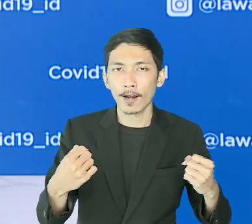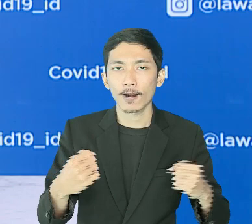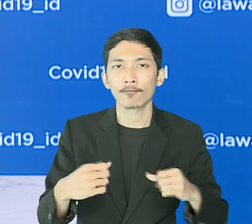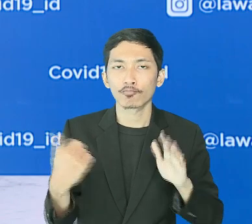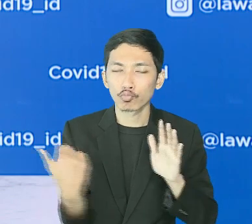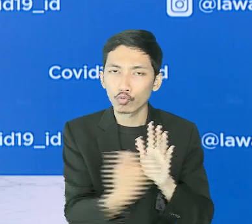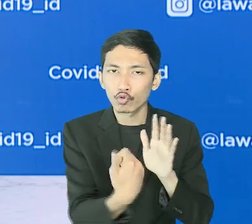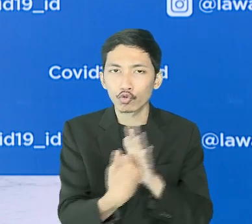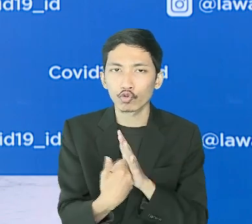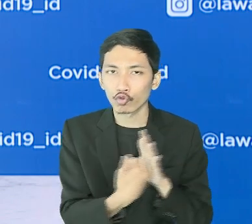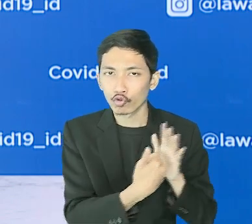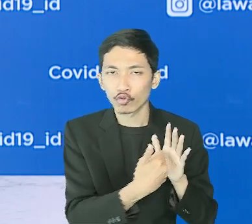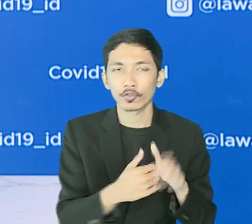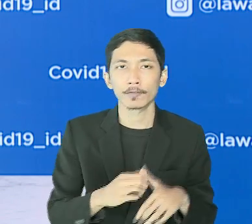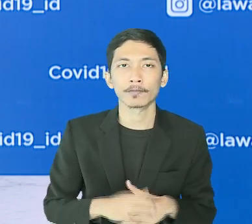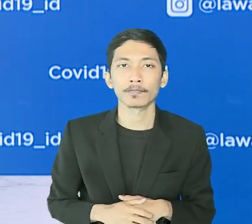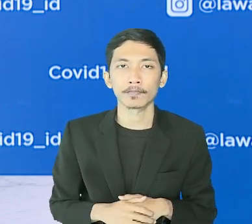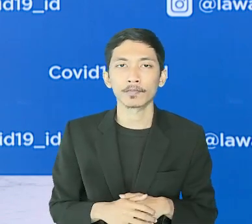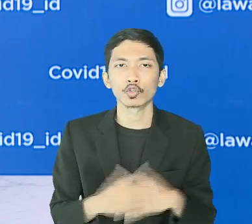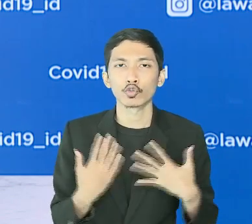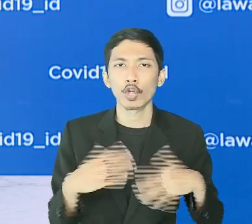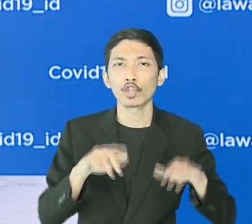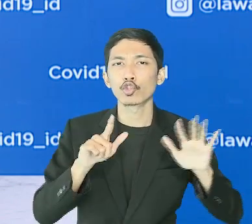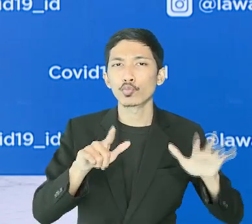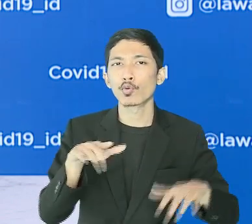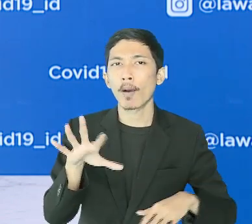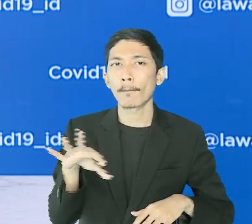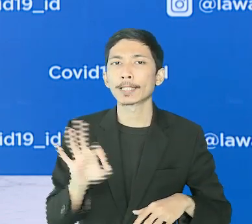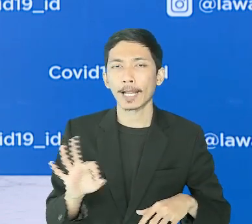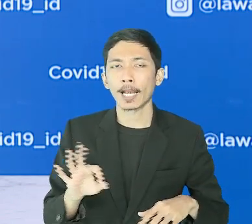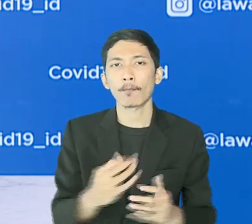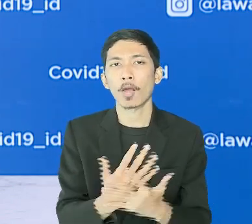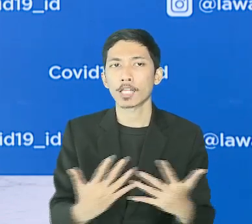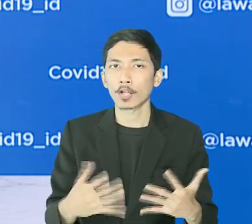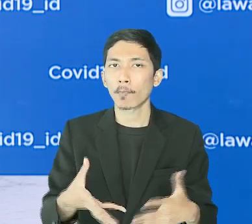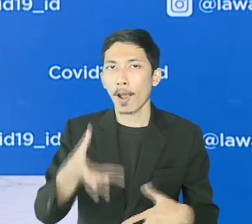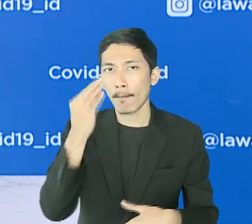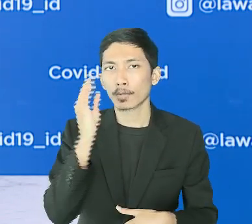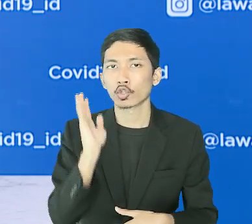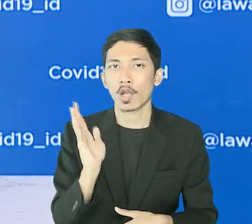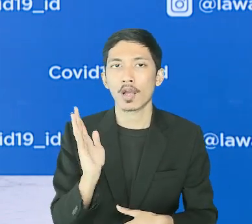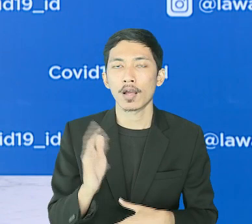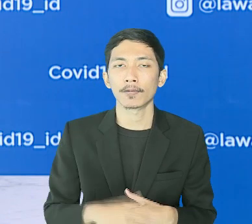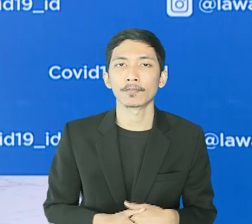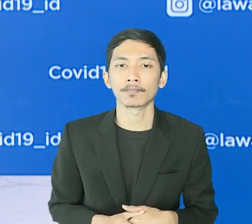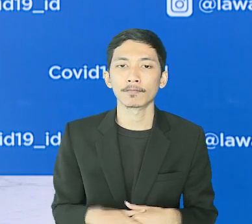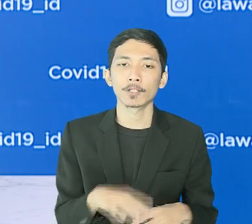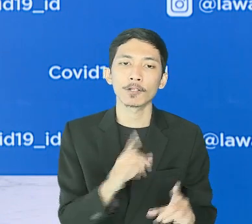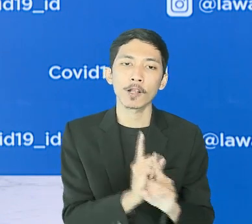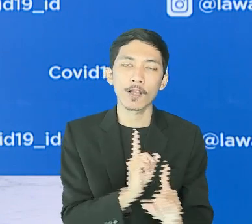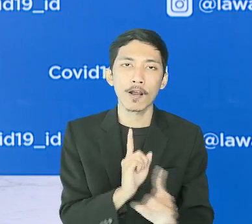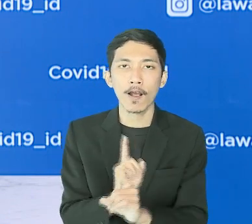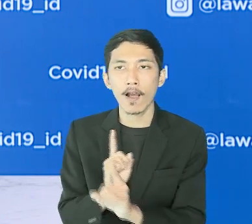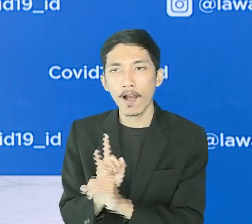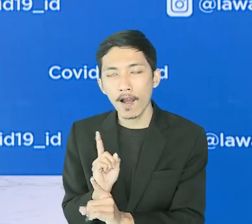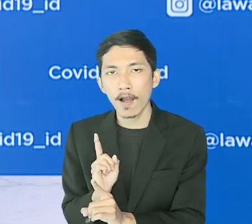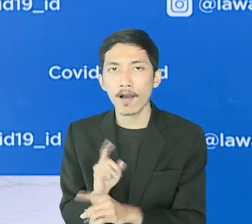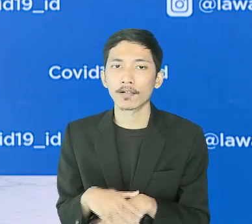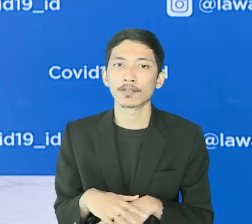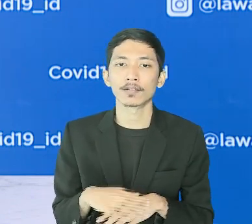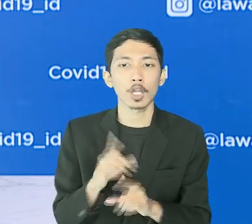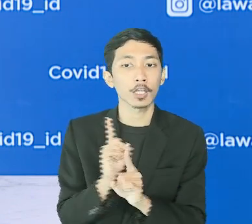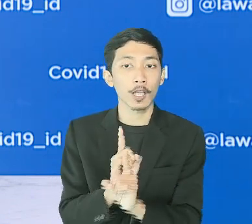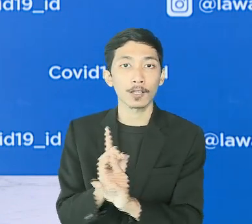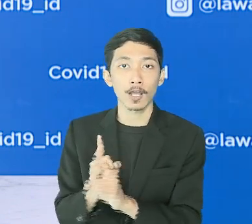total masyarakat yang terpantau. Sedangkan terkait dengan kepatuhan menjaga jarak dalam sepekan